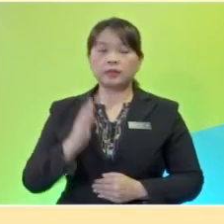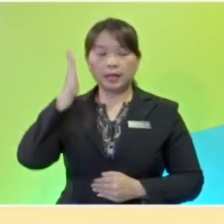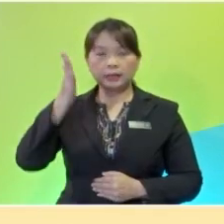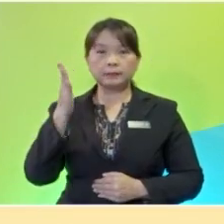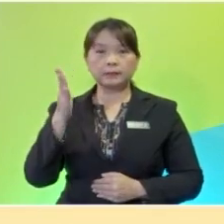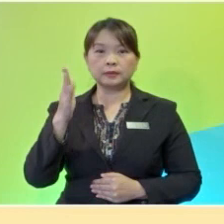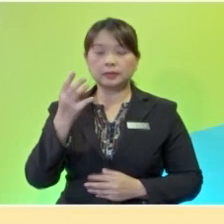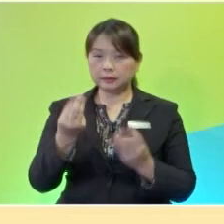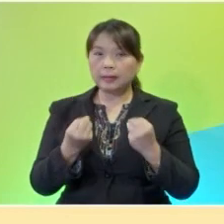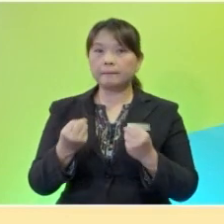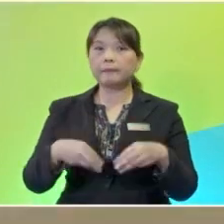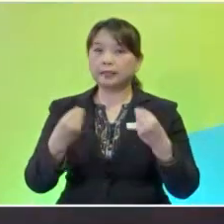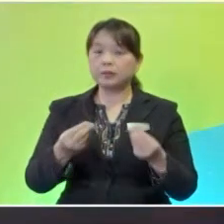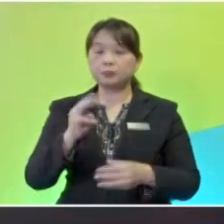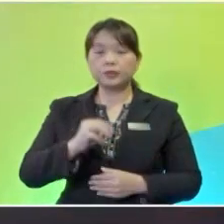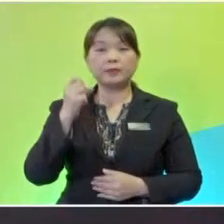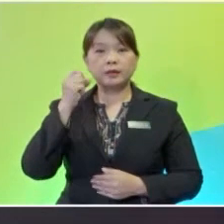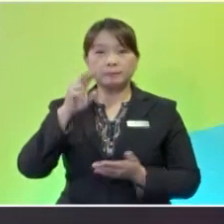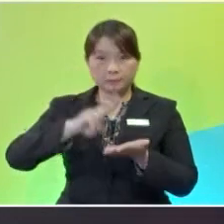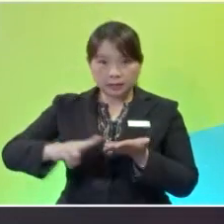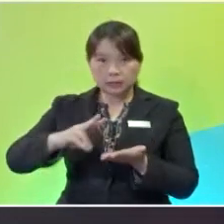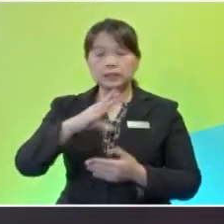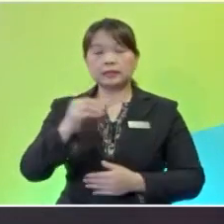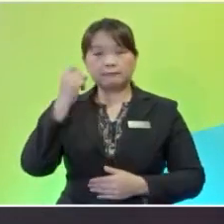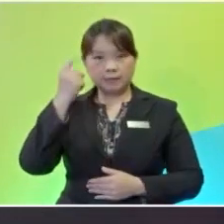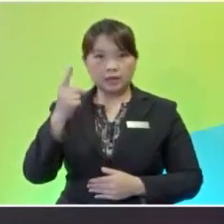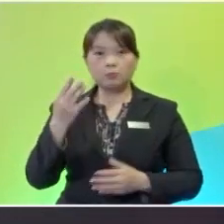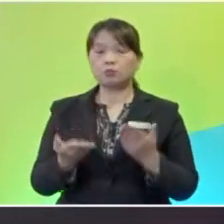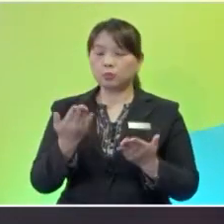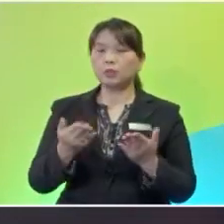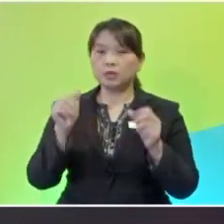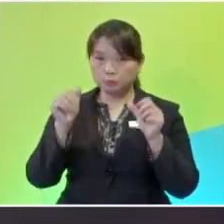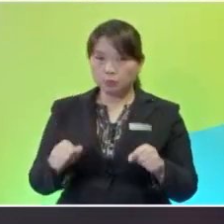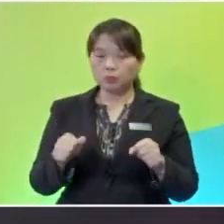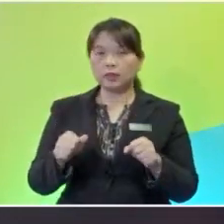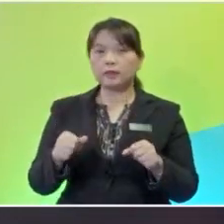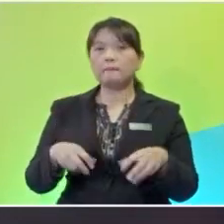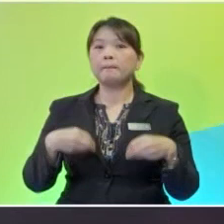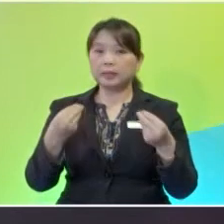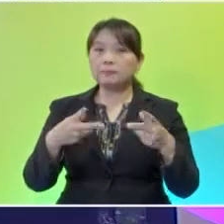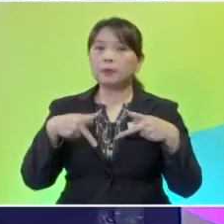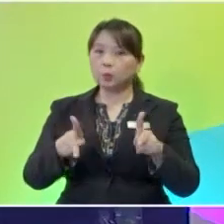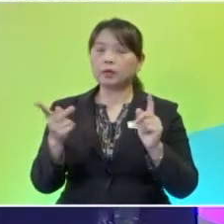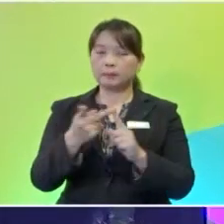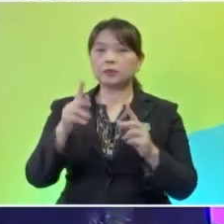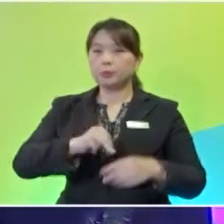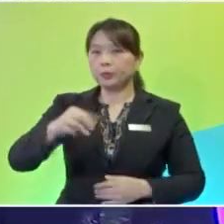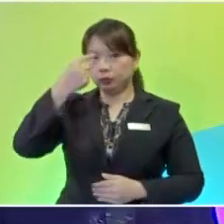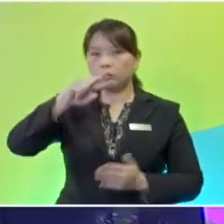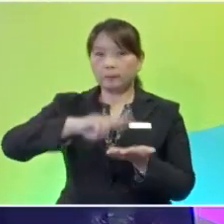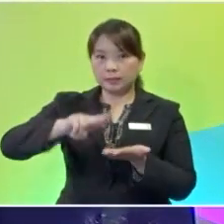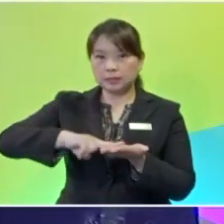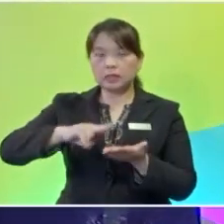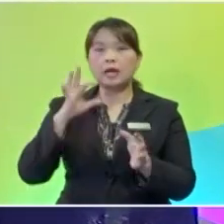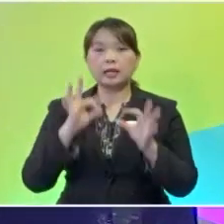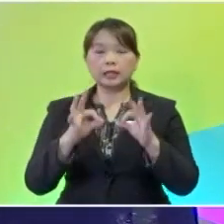话，可以让学生朗读这首诗歌。好，然后呢，朗读诗歌过后，当然我们要进一步的理解课文的话，他们就要